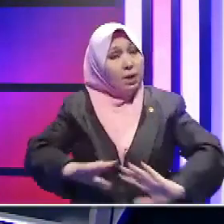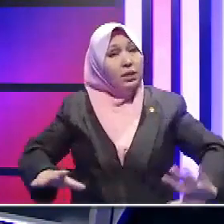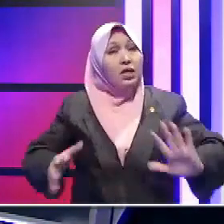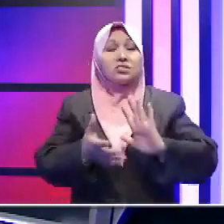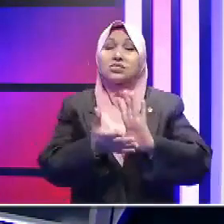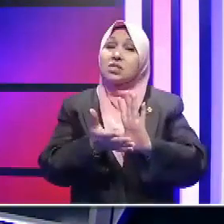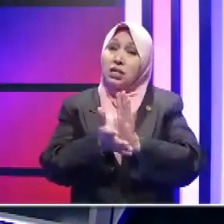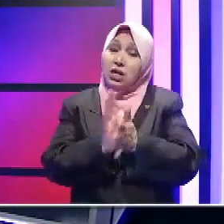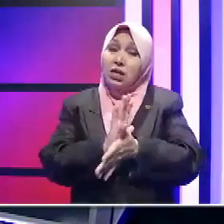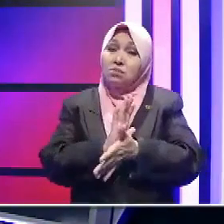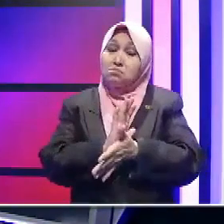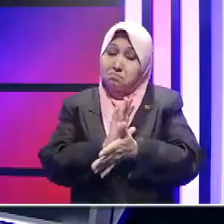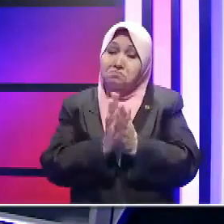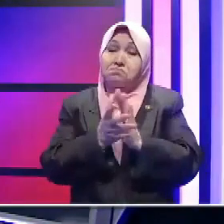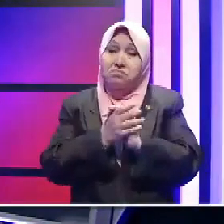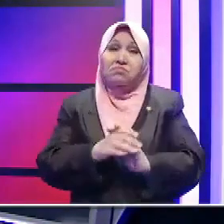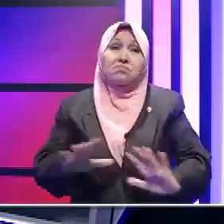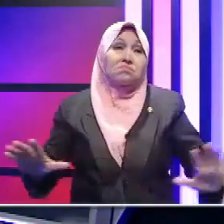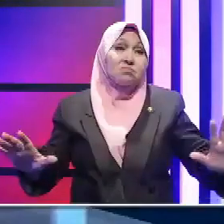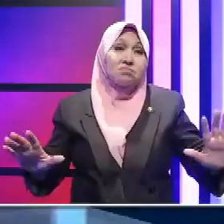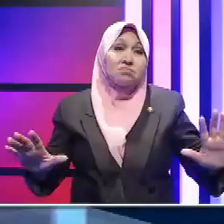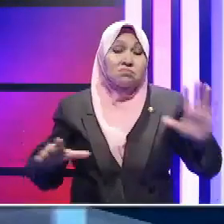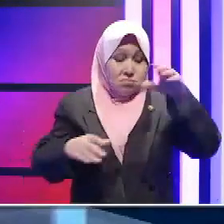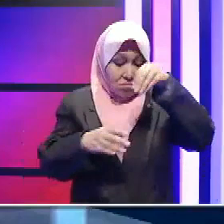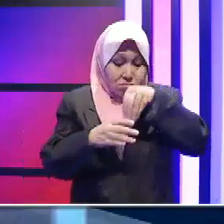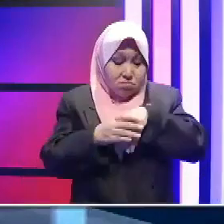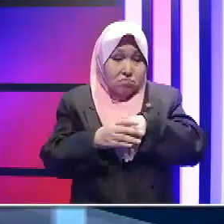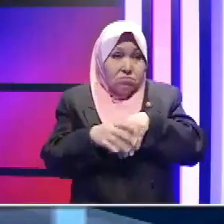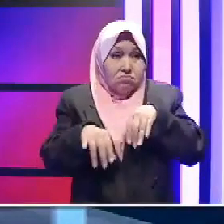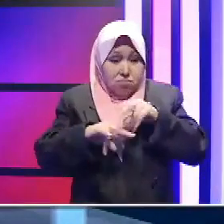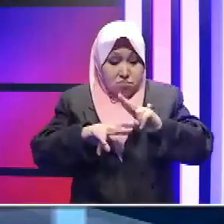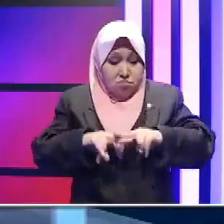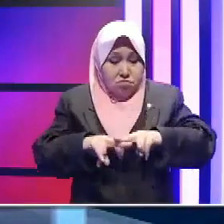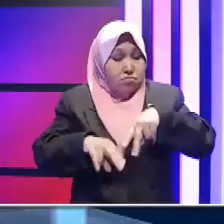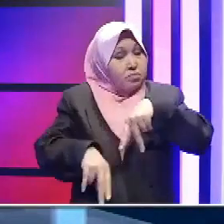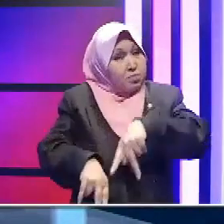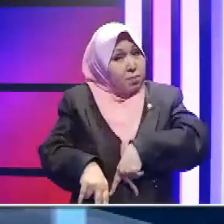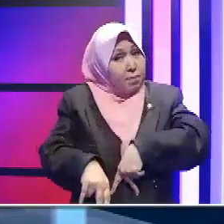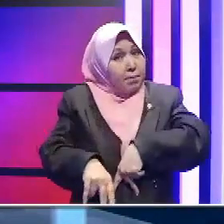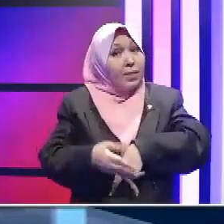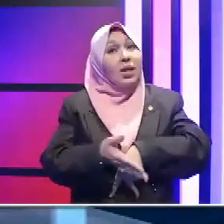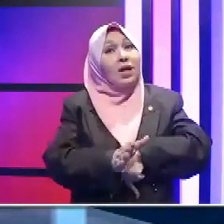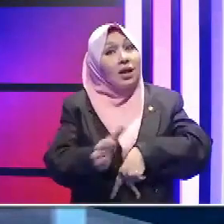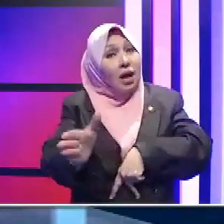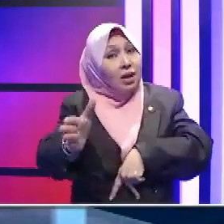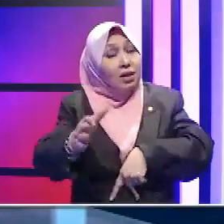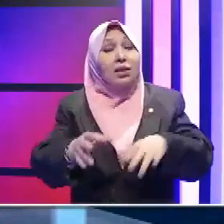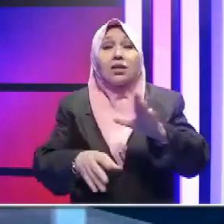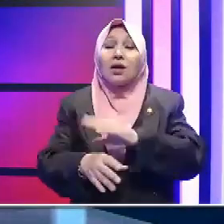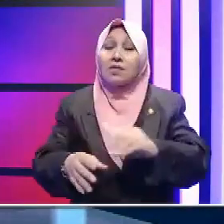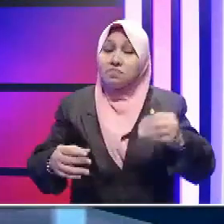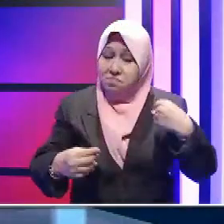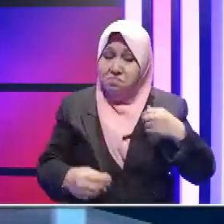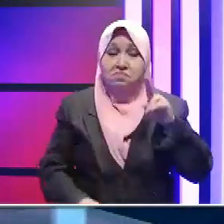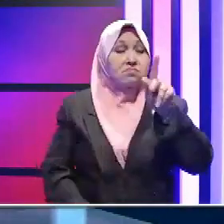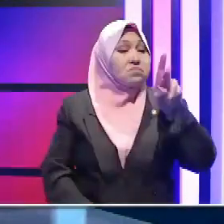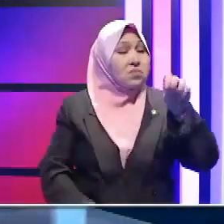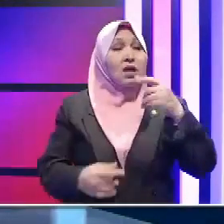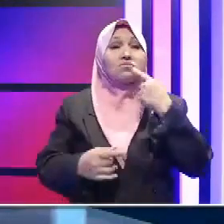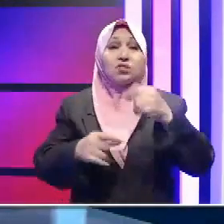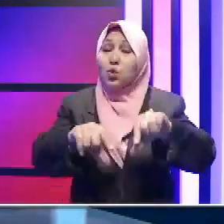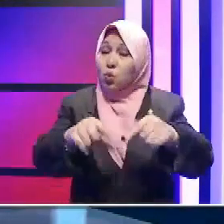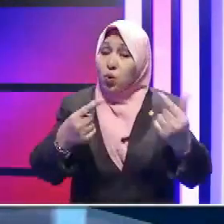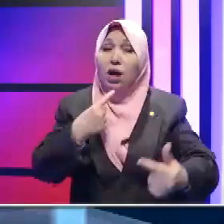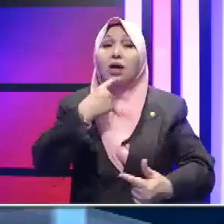selamatlah eh Baginda di dalam perut ikan tersebut bahkan para ulama Ade menyetelkan bila Alquran